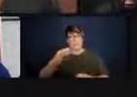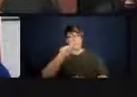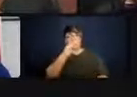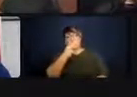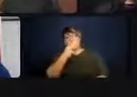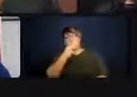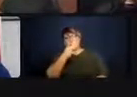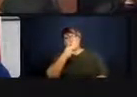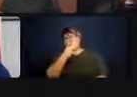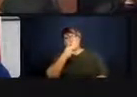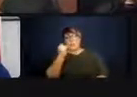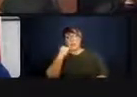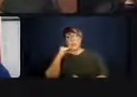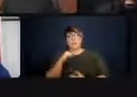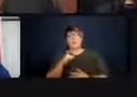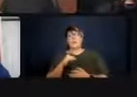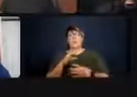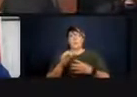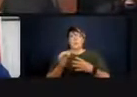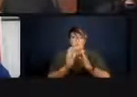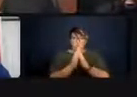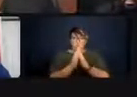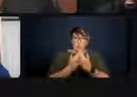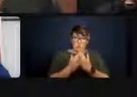Kwa hivyo tutaweza